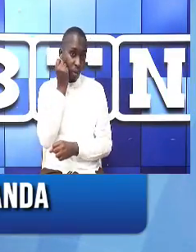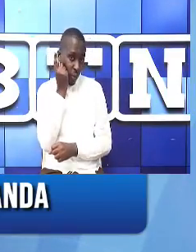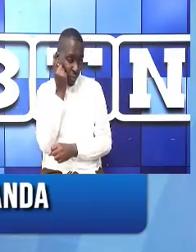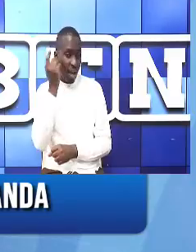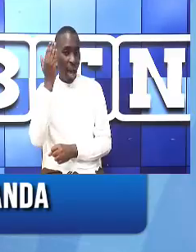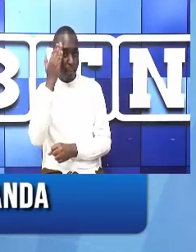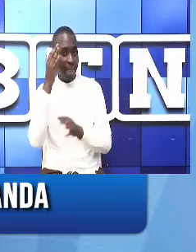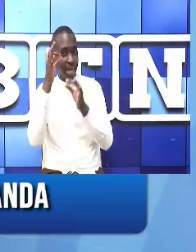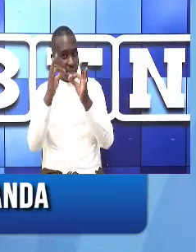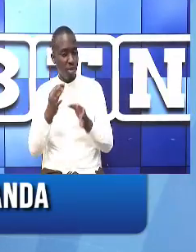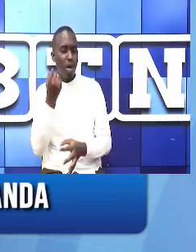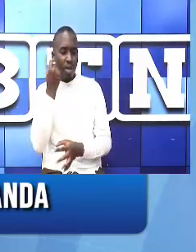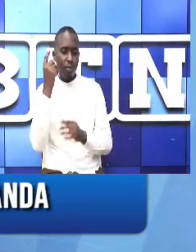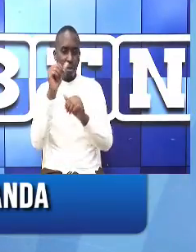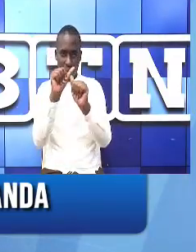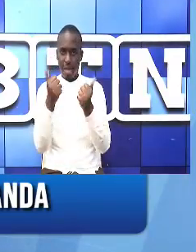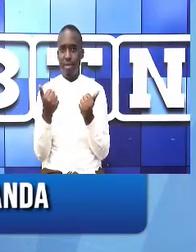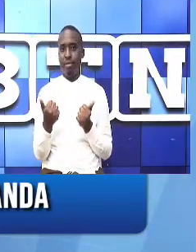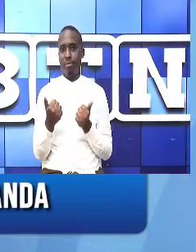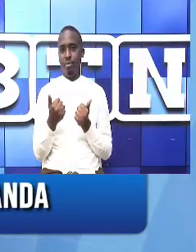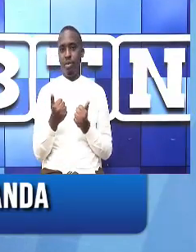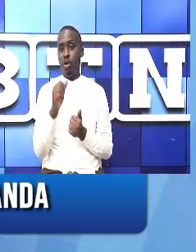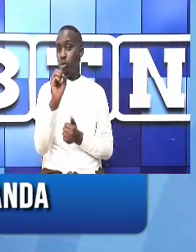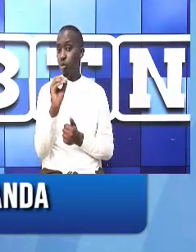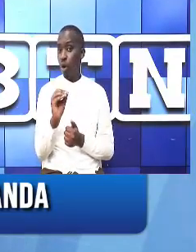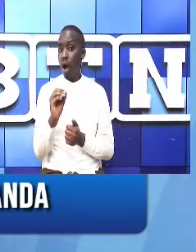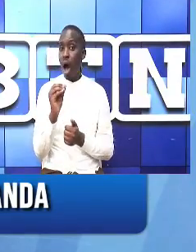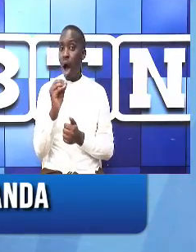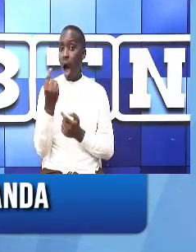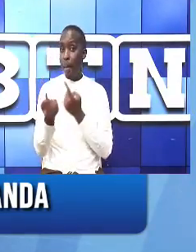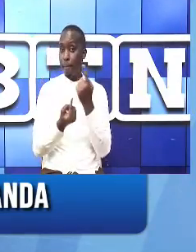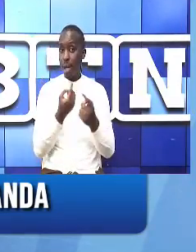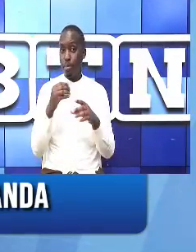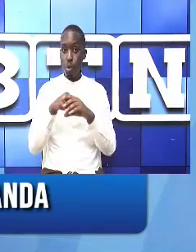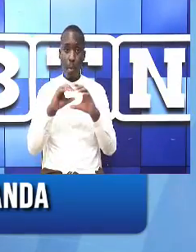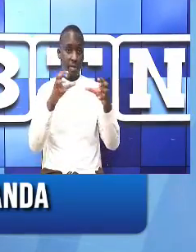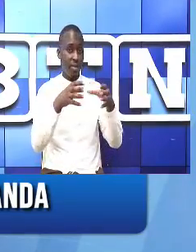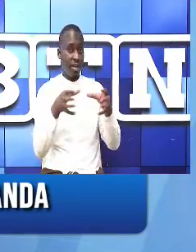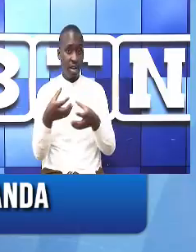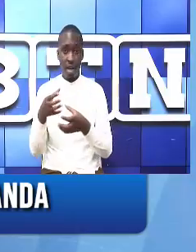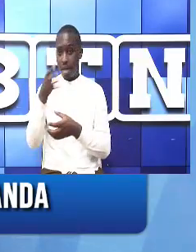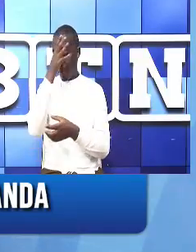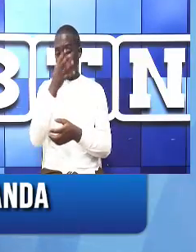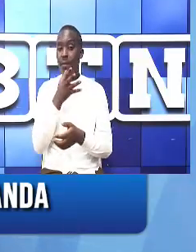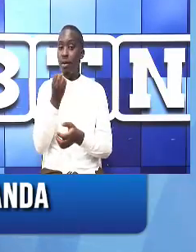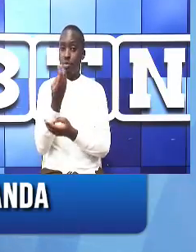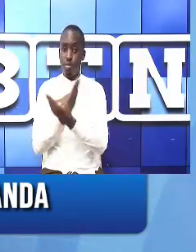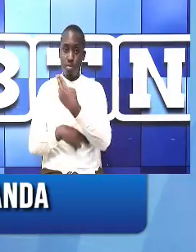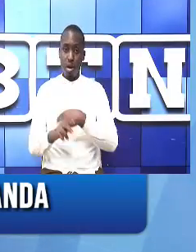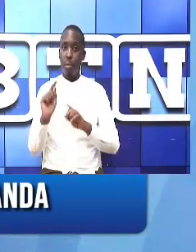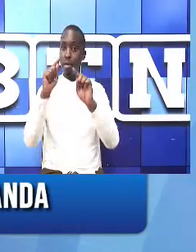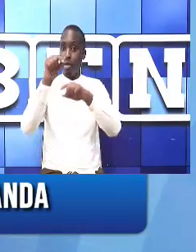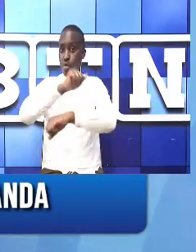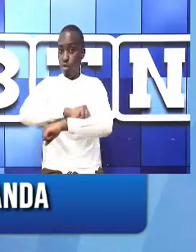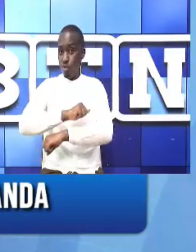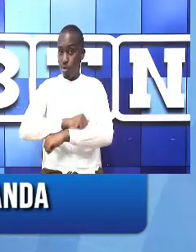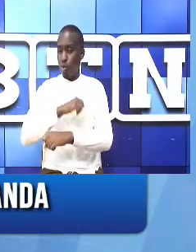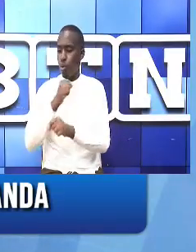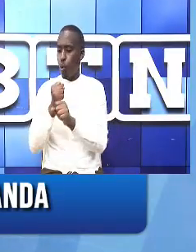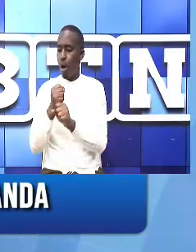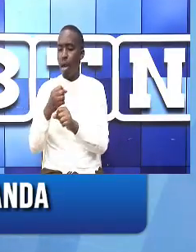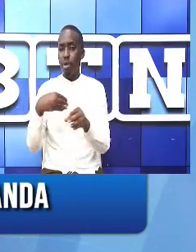ametereze ikintu acyumve neza so amwe rero mu matsinda y'ababyeyi bafite abo bana bafite ubumuga bajya ku mashuri gukora